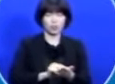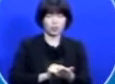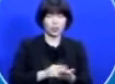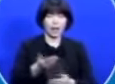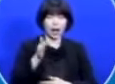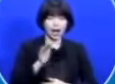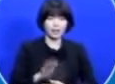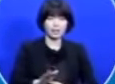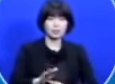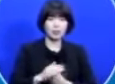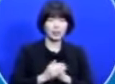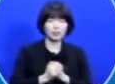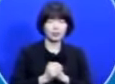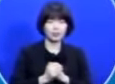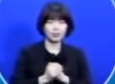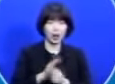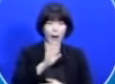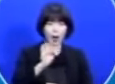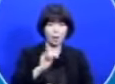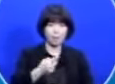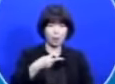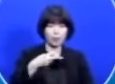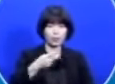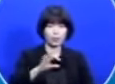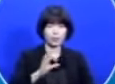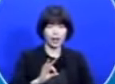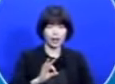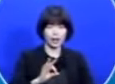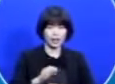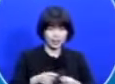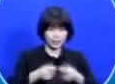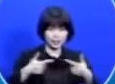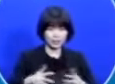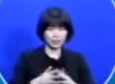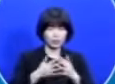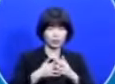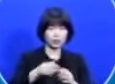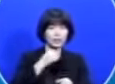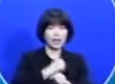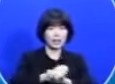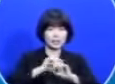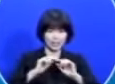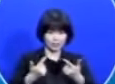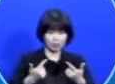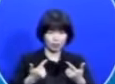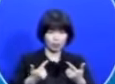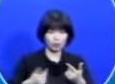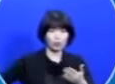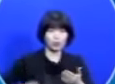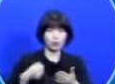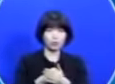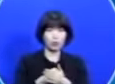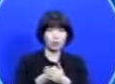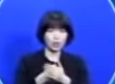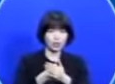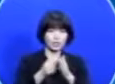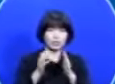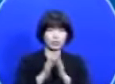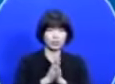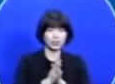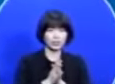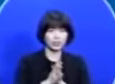아 본당 증축을 하지 않기로 그렇게 결정을 했습니다 교우들이 불편함을